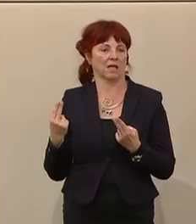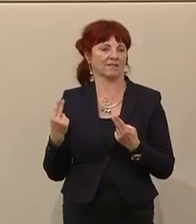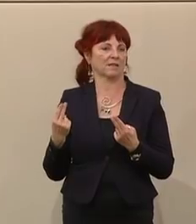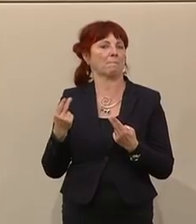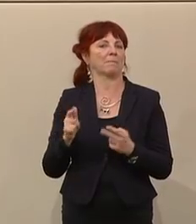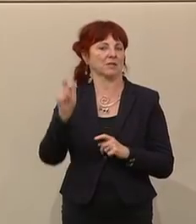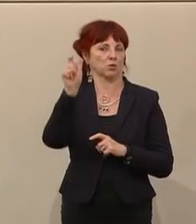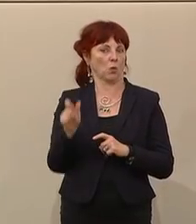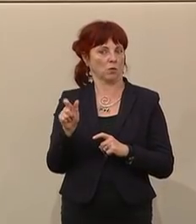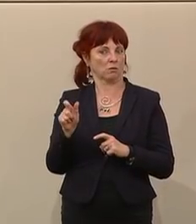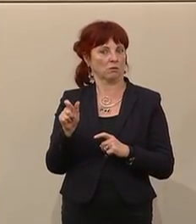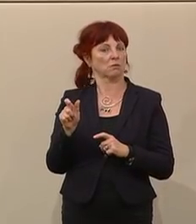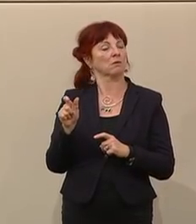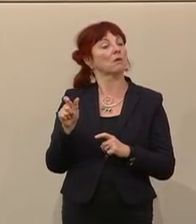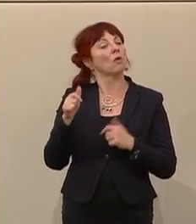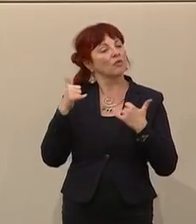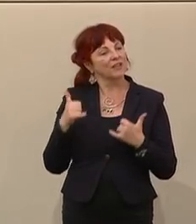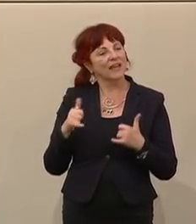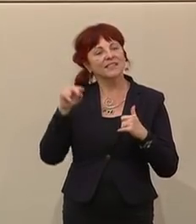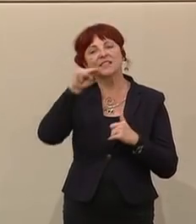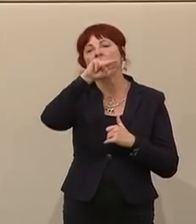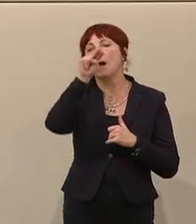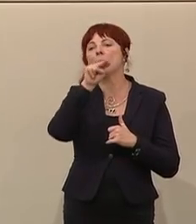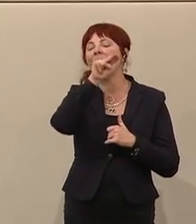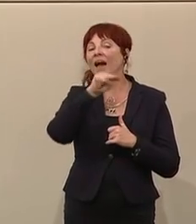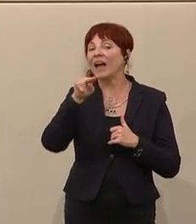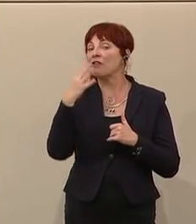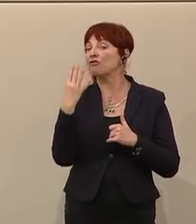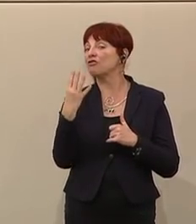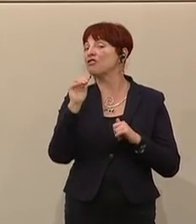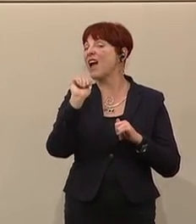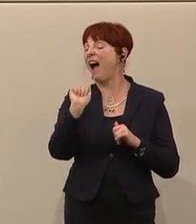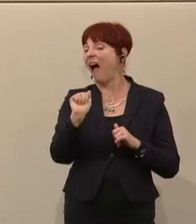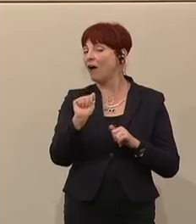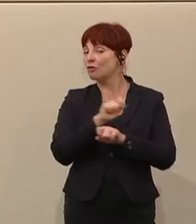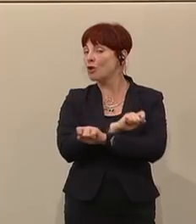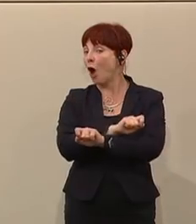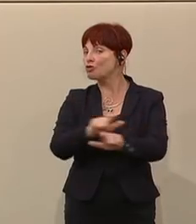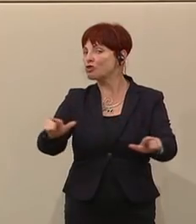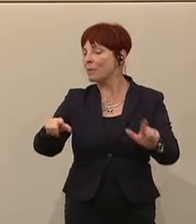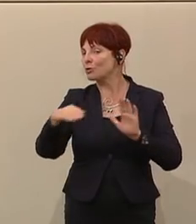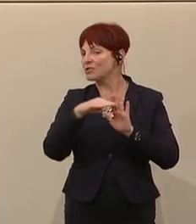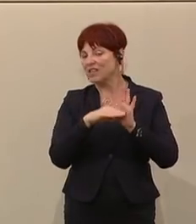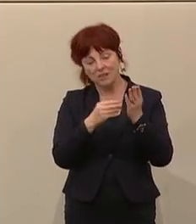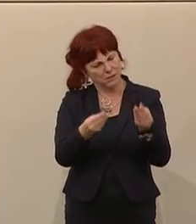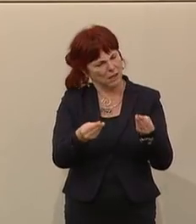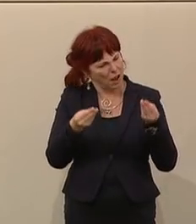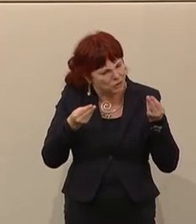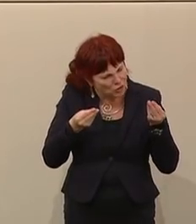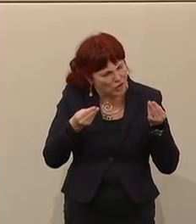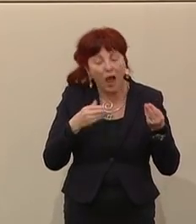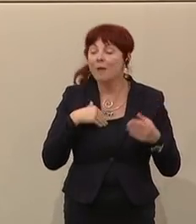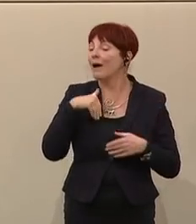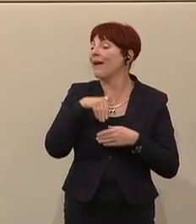wir anfangen, uns den Paragraphen 4a des Ausschreibungsgesetzes zur Hand zu nehmen, den der Herr Innenminister